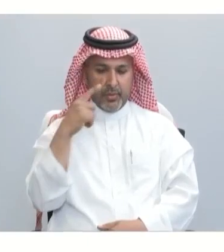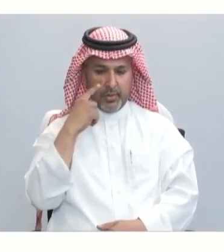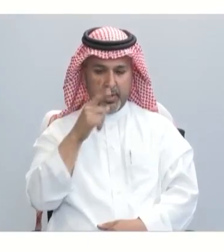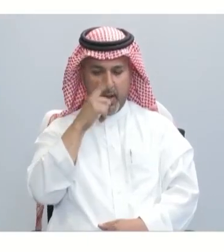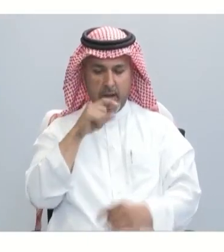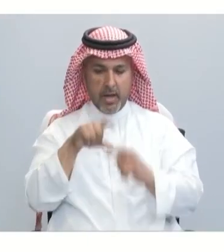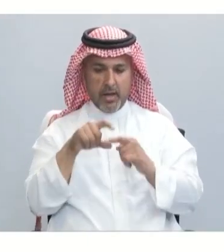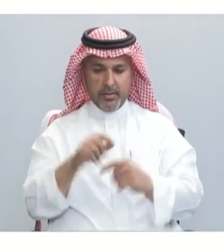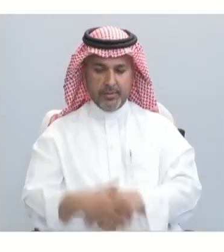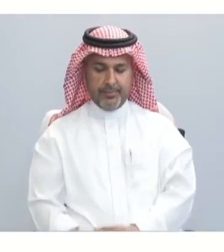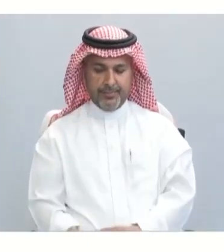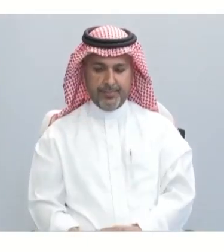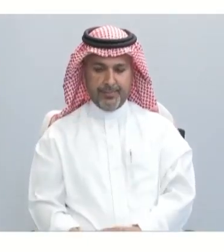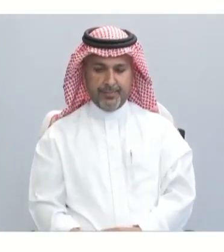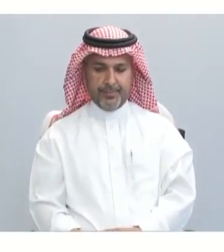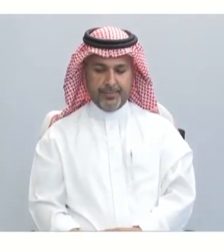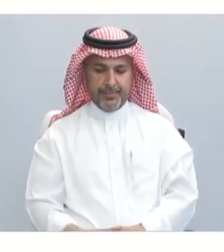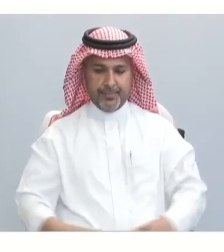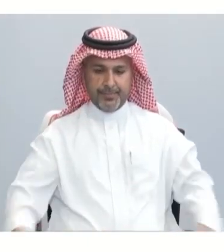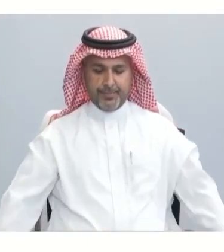اللي هو زي ما قسمنا اللي